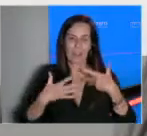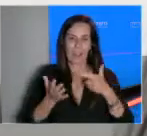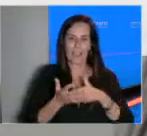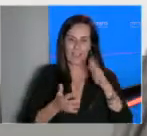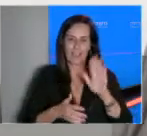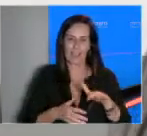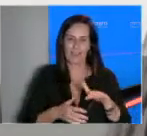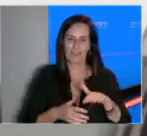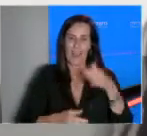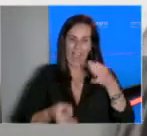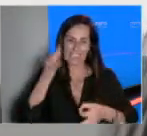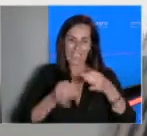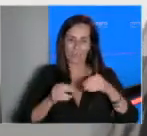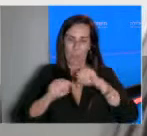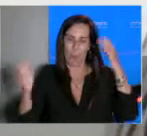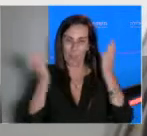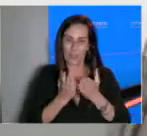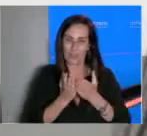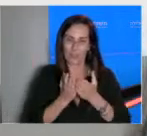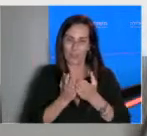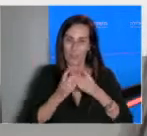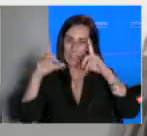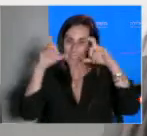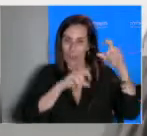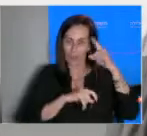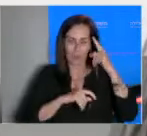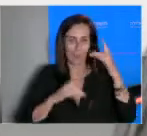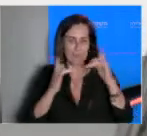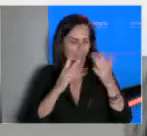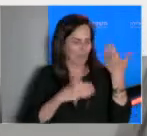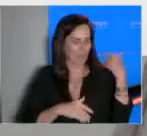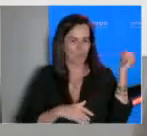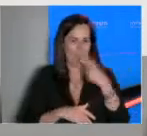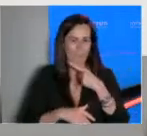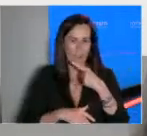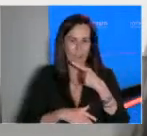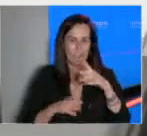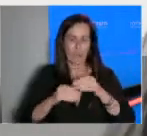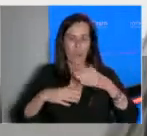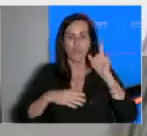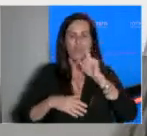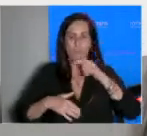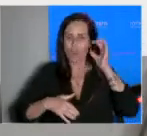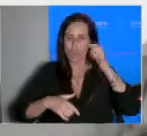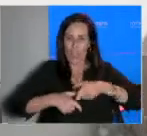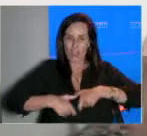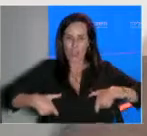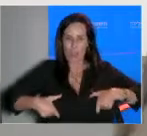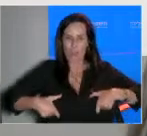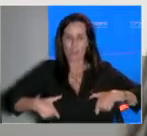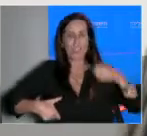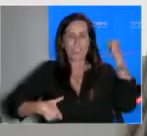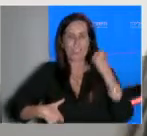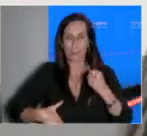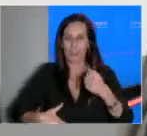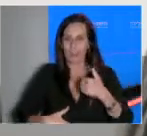גם השחקנים של הפועל באר שבע הצטלמו, אני חושבת זה היה משחק לפני שבוע. נכון מאוד. עם שמות של אנשים